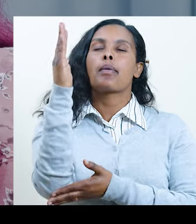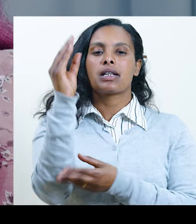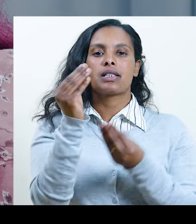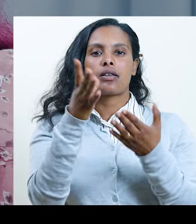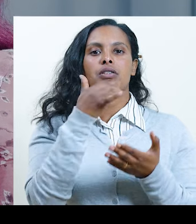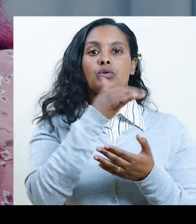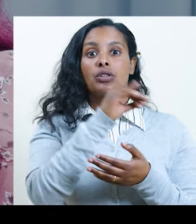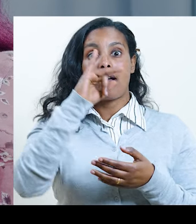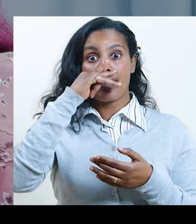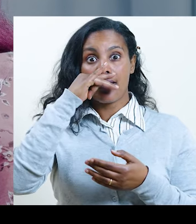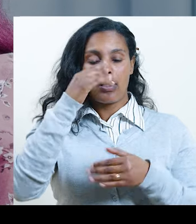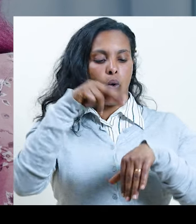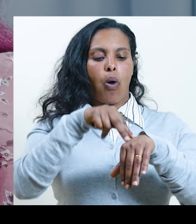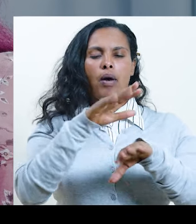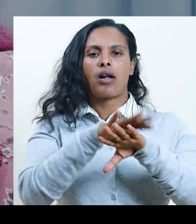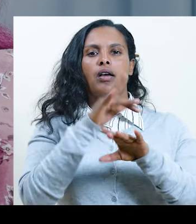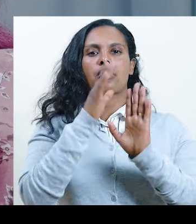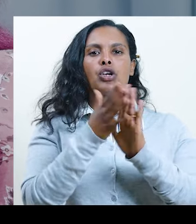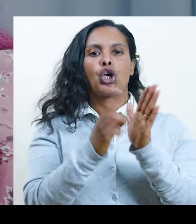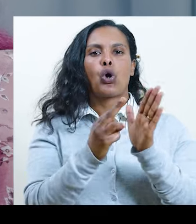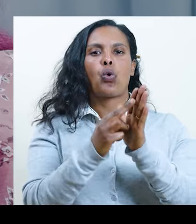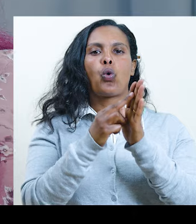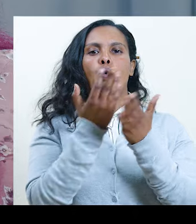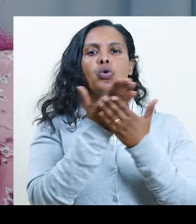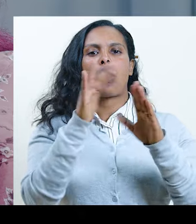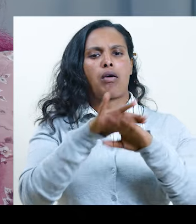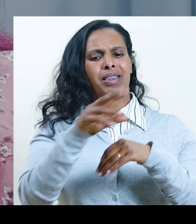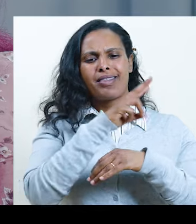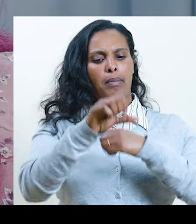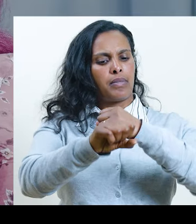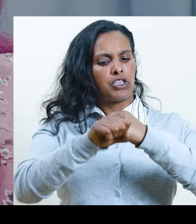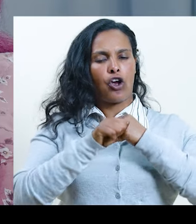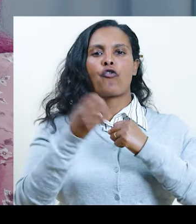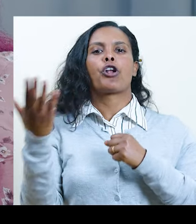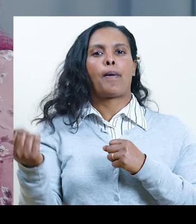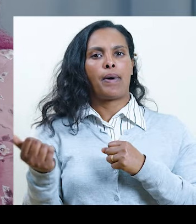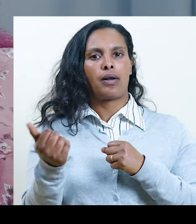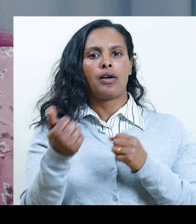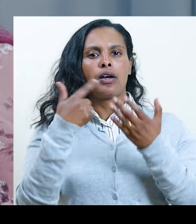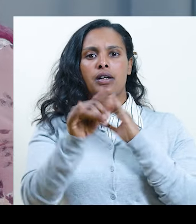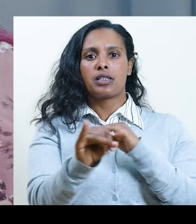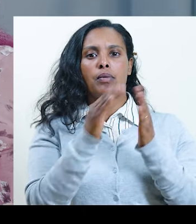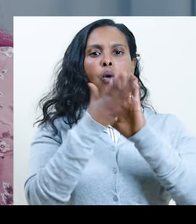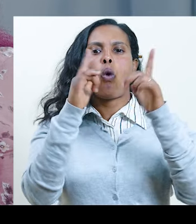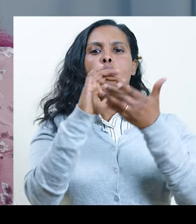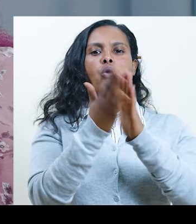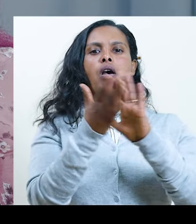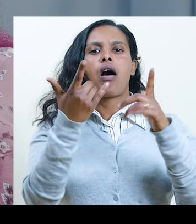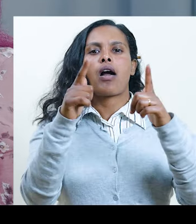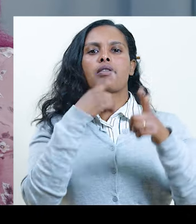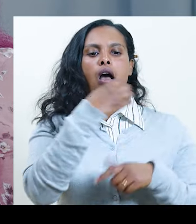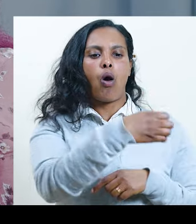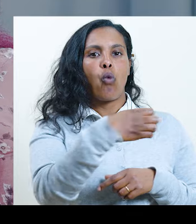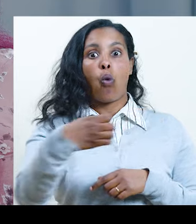እግዚአብሔር ይስጣቸው የሴቶችና ህጻናት ተቋም ላይ የህጉ ጉዳይ ላይ ሲደግፉኝ ነበረ። ከዛ እንደዚሁ በሆነ